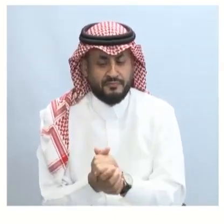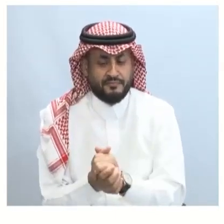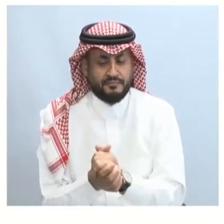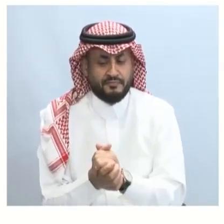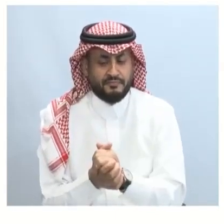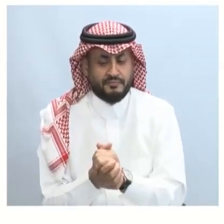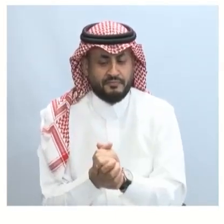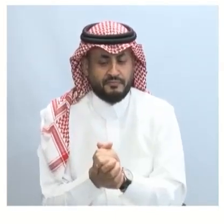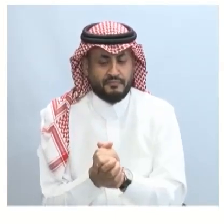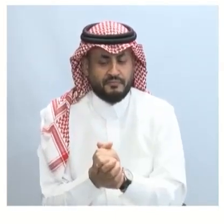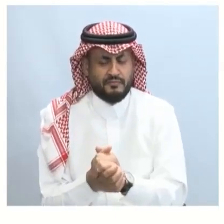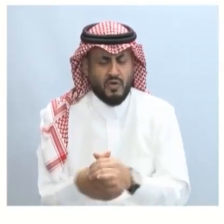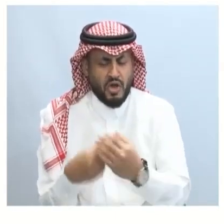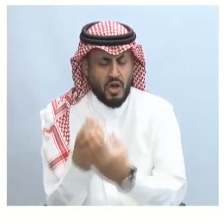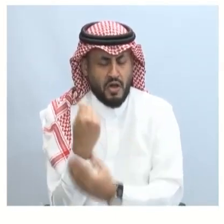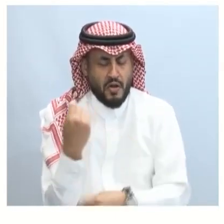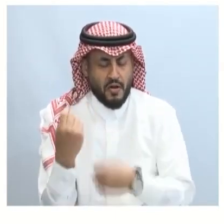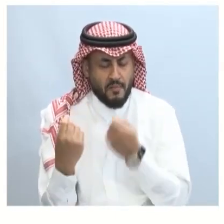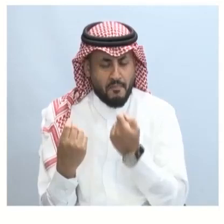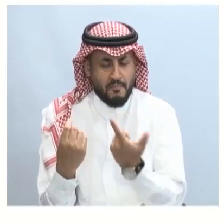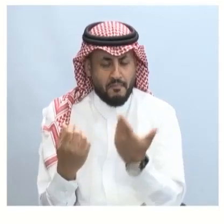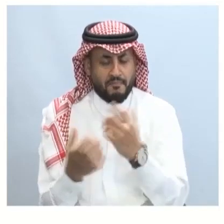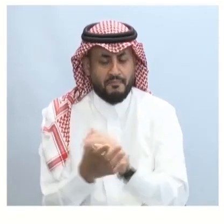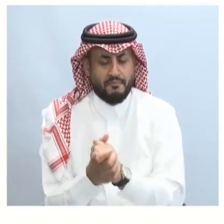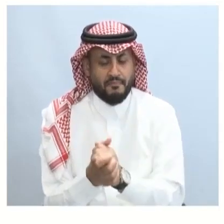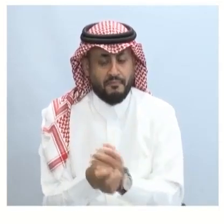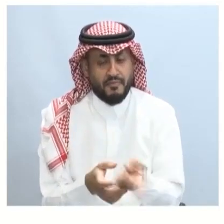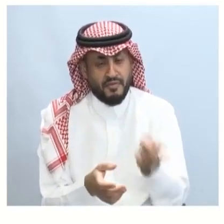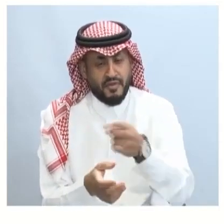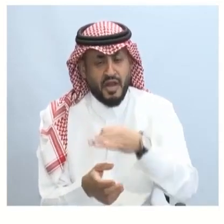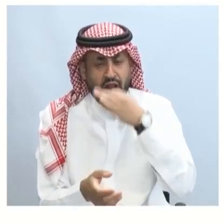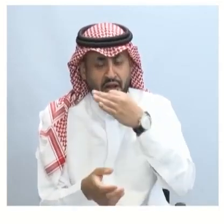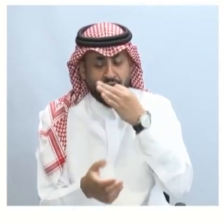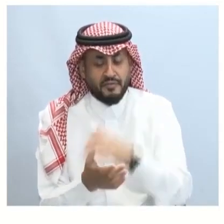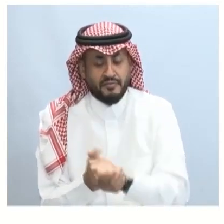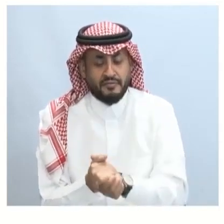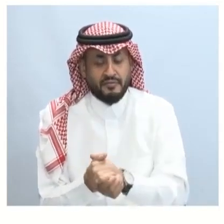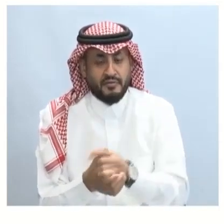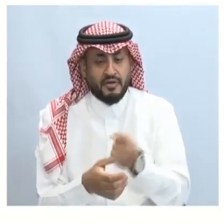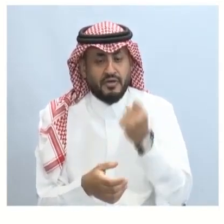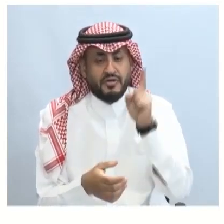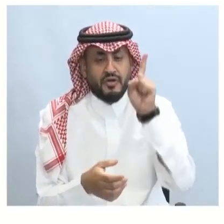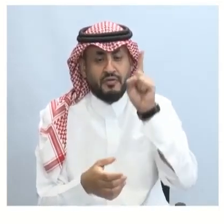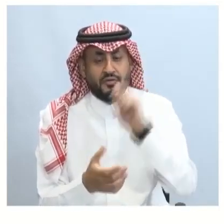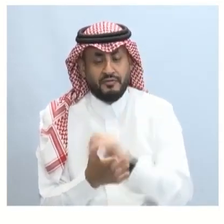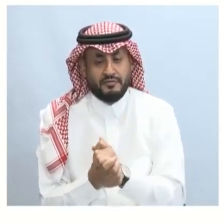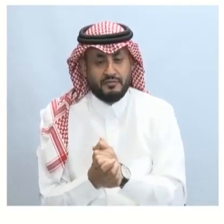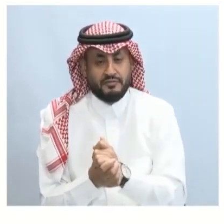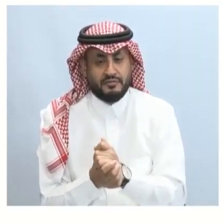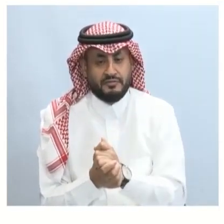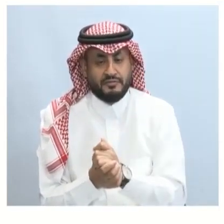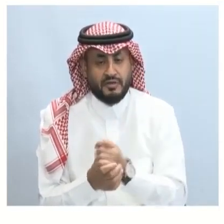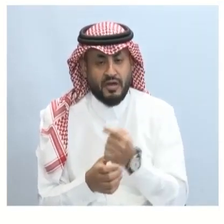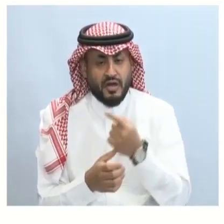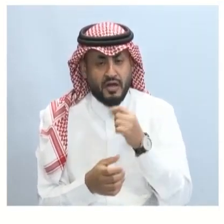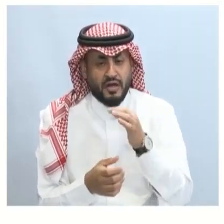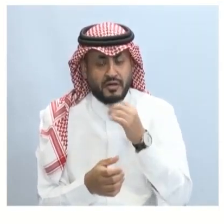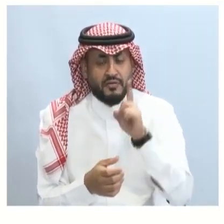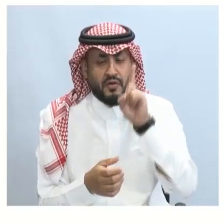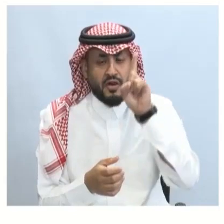فيبلغ او فيصبغ الوضوء ثم يقول اشهد ان لا اله الا